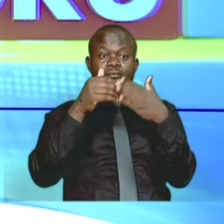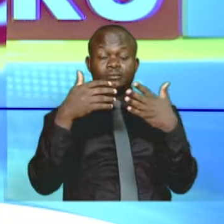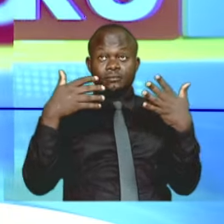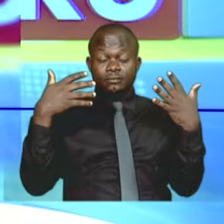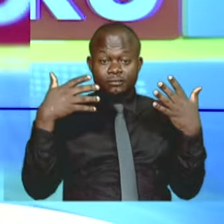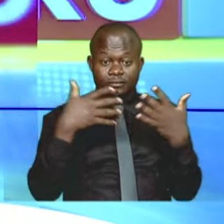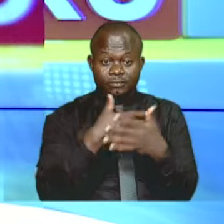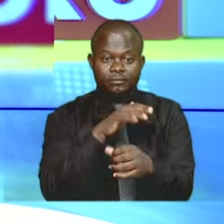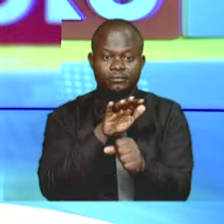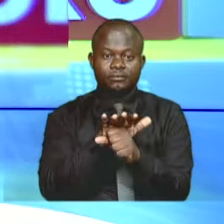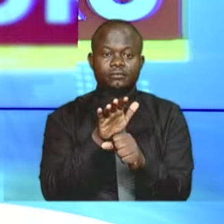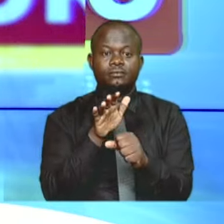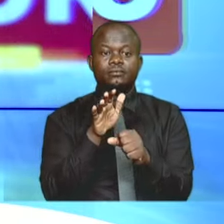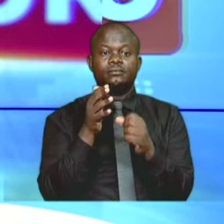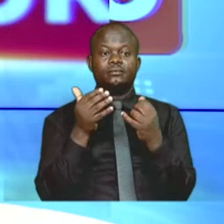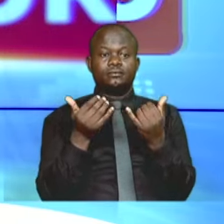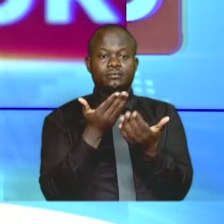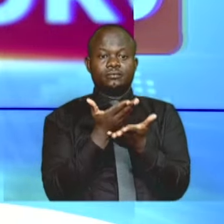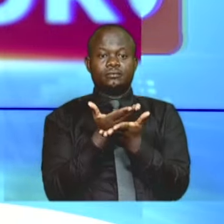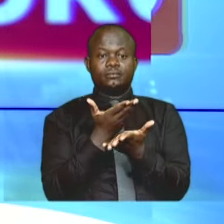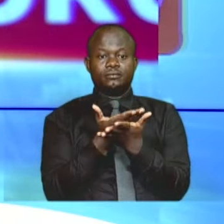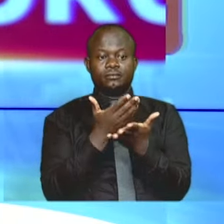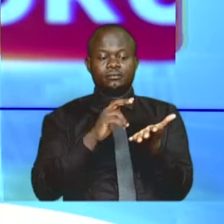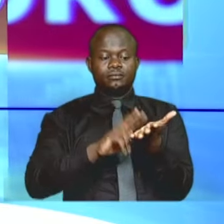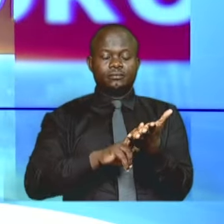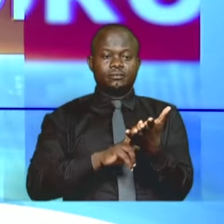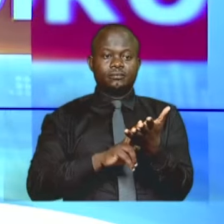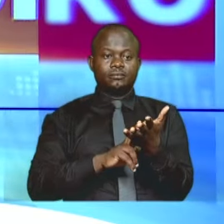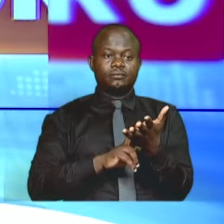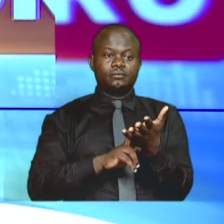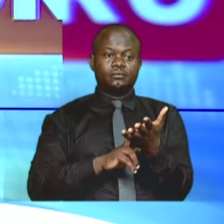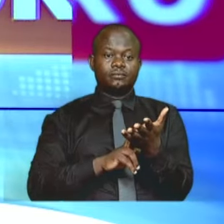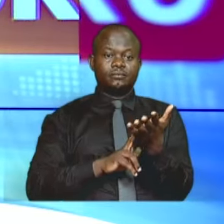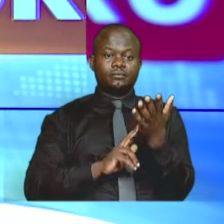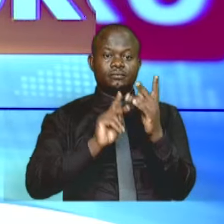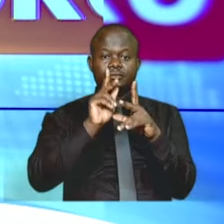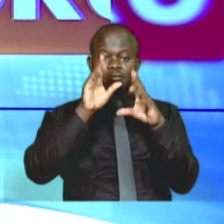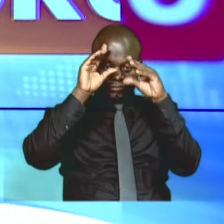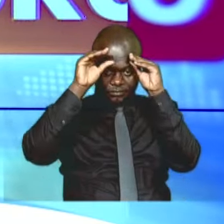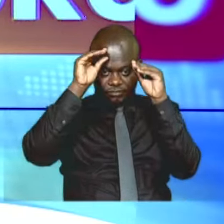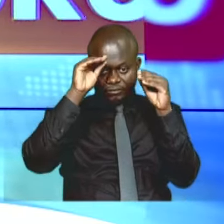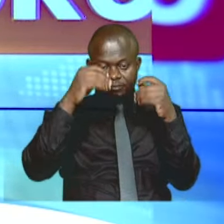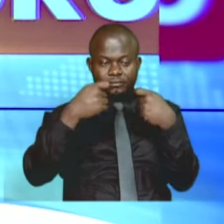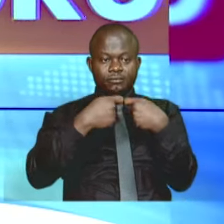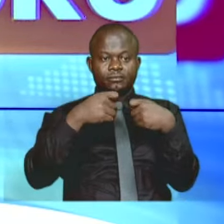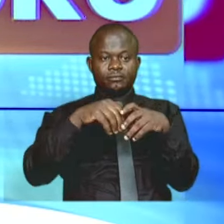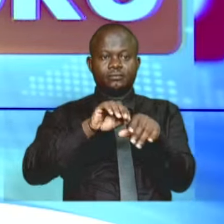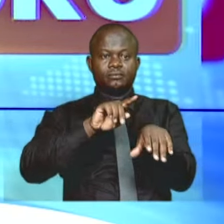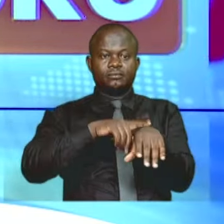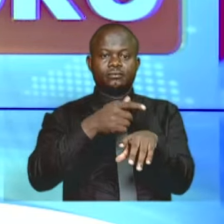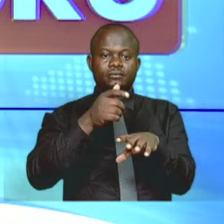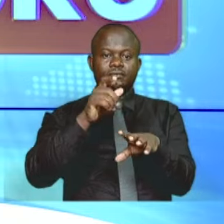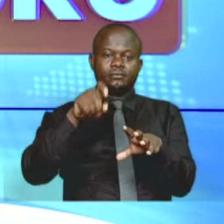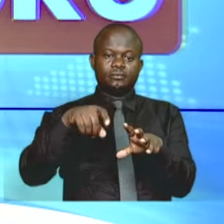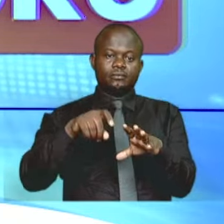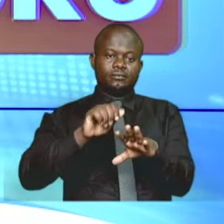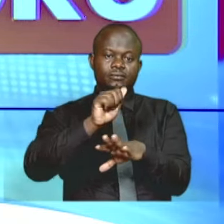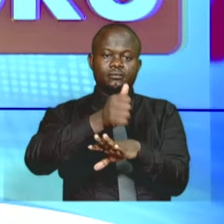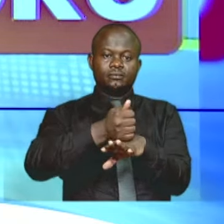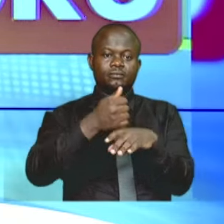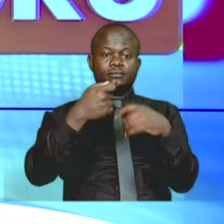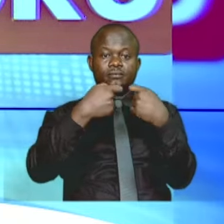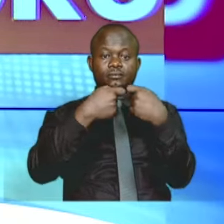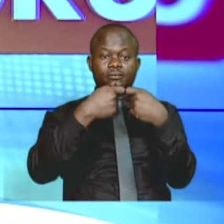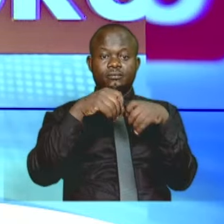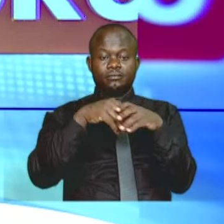cyane no kuba bari gusabwa icyemezo cy'uwize iby'amashanyarazi mu gihe bakeneye gushyira uyu muriro mu nyubako